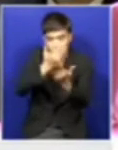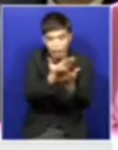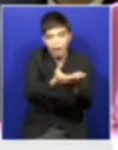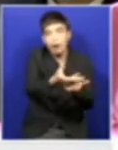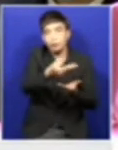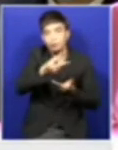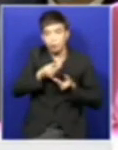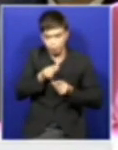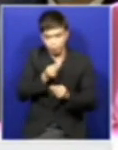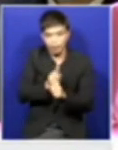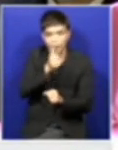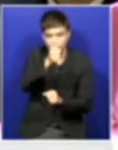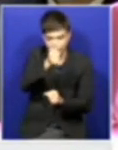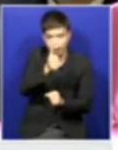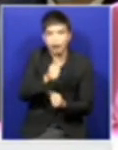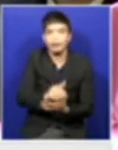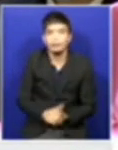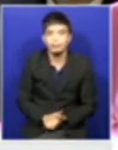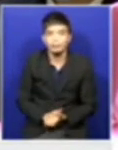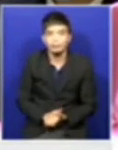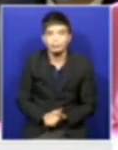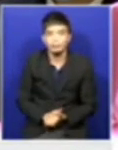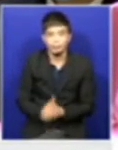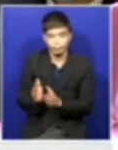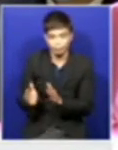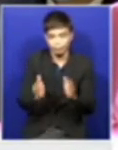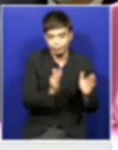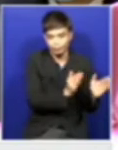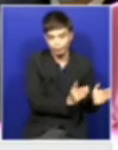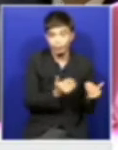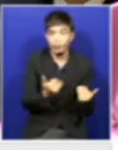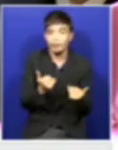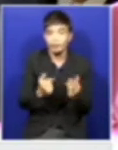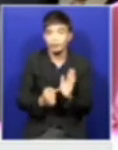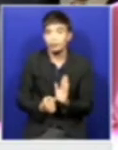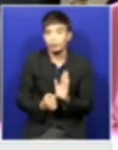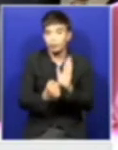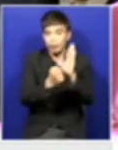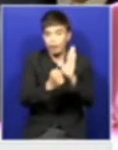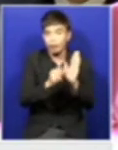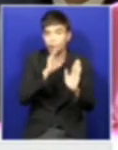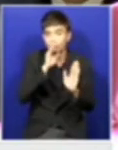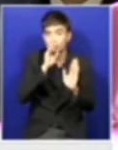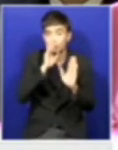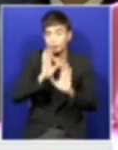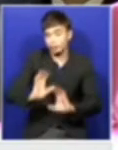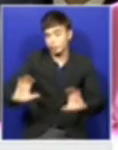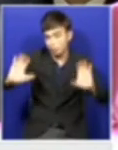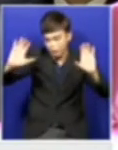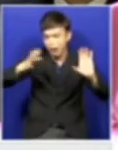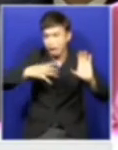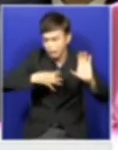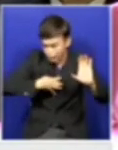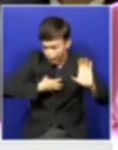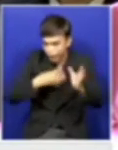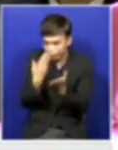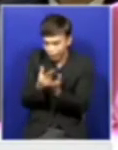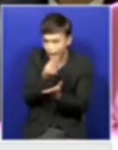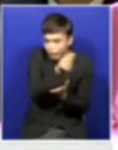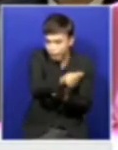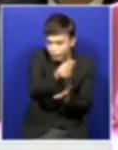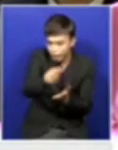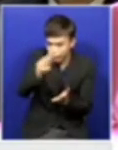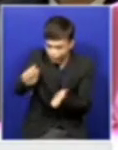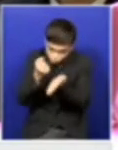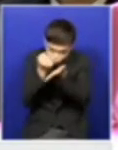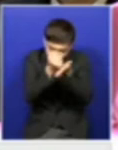ครับวันนี้ครับก็ขอยกตัวอย่างครับว่าเมื่อรัฐบาลจะแจกสตังค์เมื่อรัฐบาลจะเยียวย